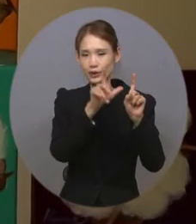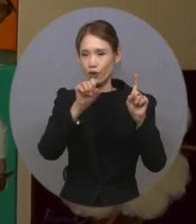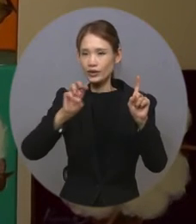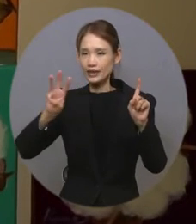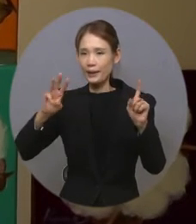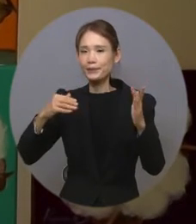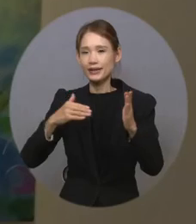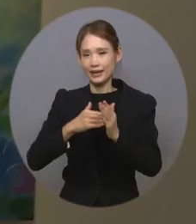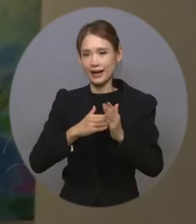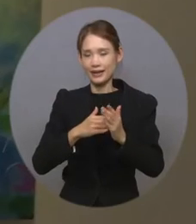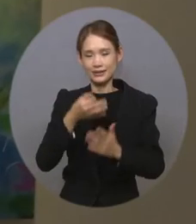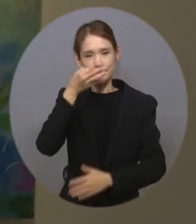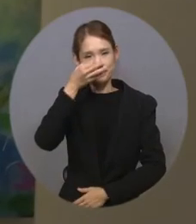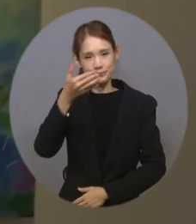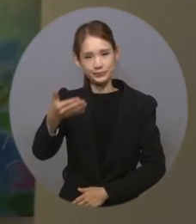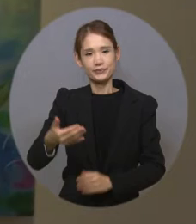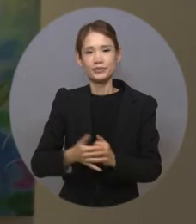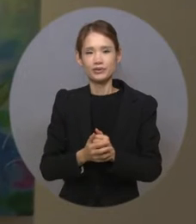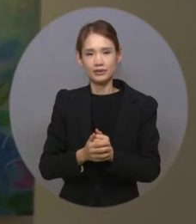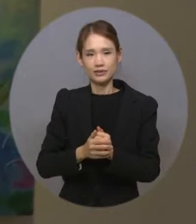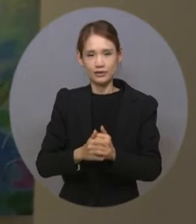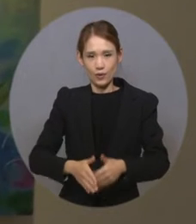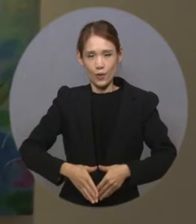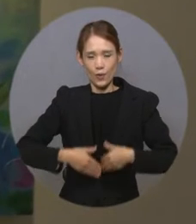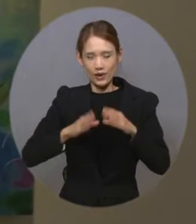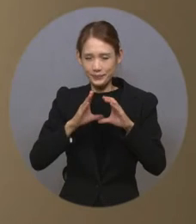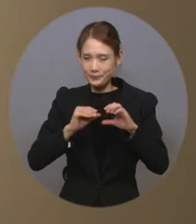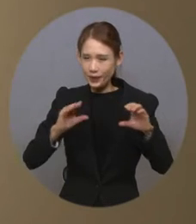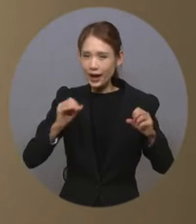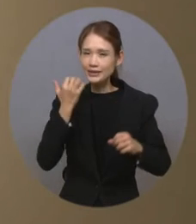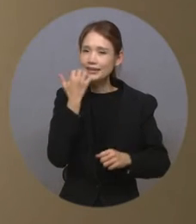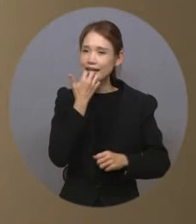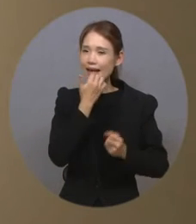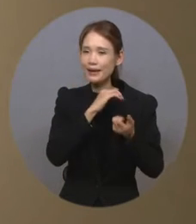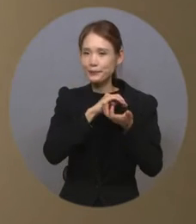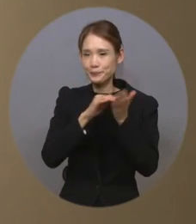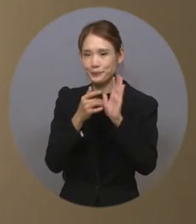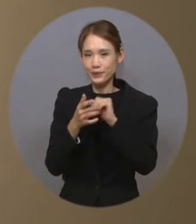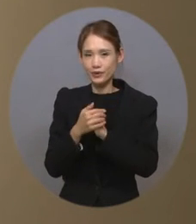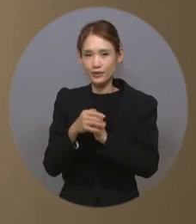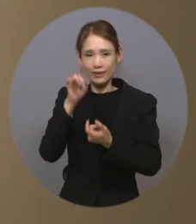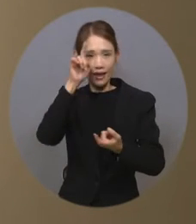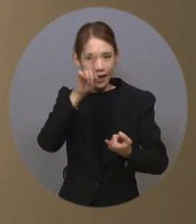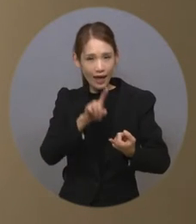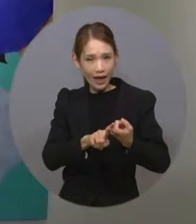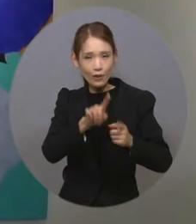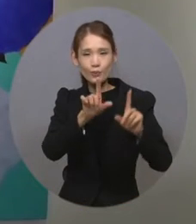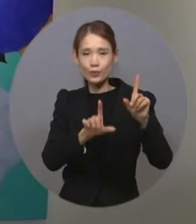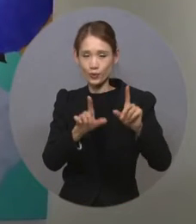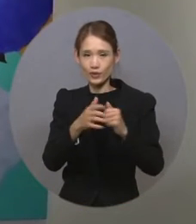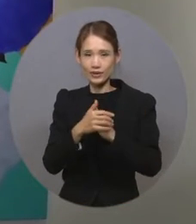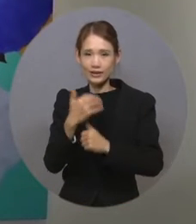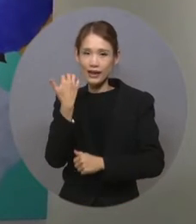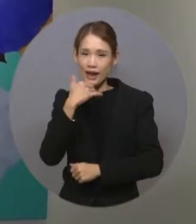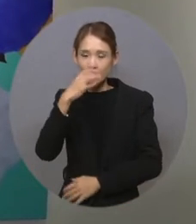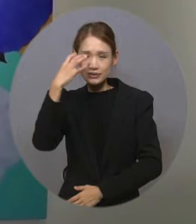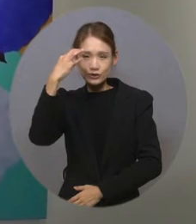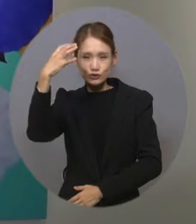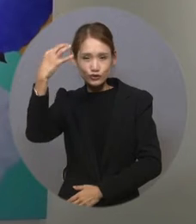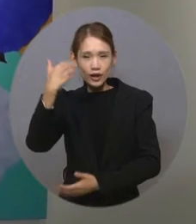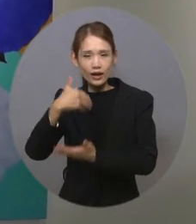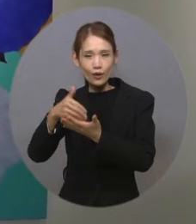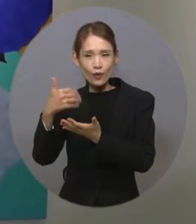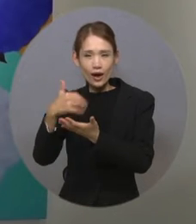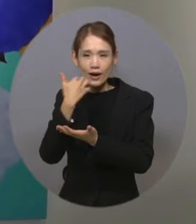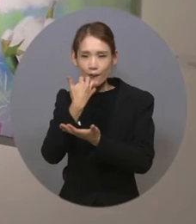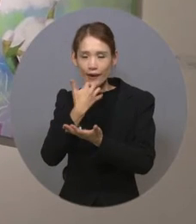수 있습니다. 온화한 색으로 표현한 목화꽃을 때론 그대로의 모습으로, 때론 추상화해